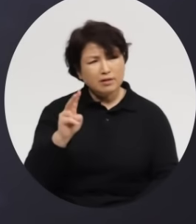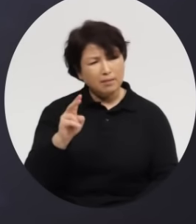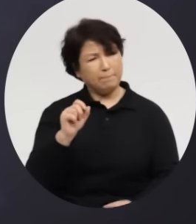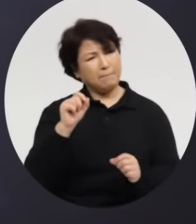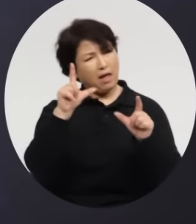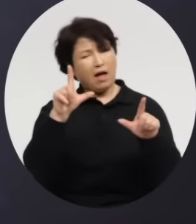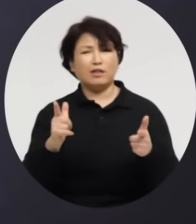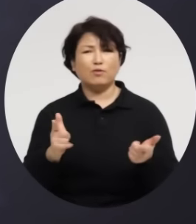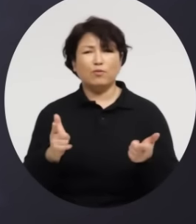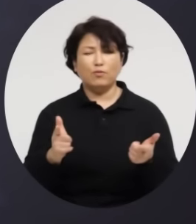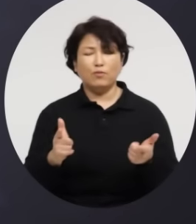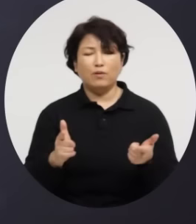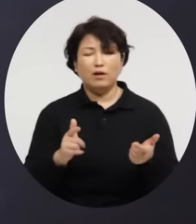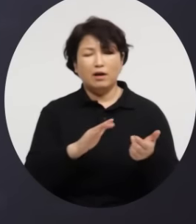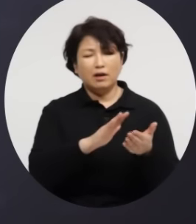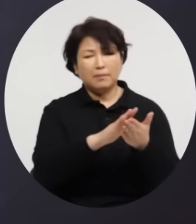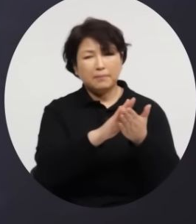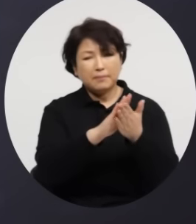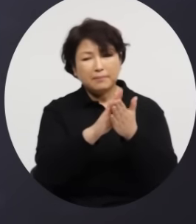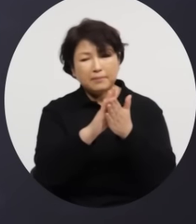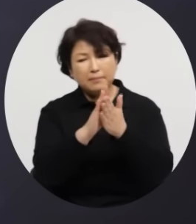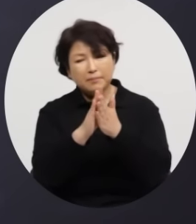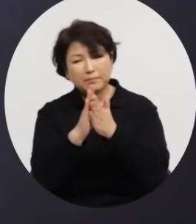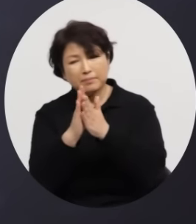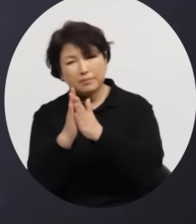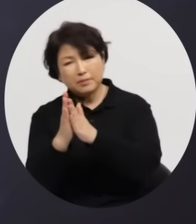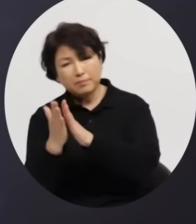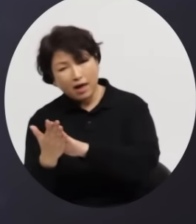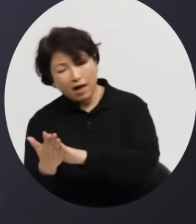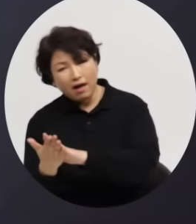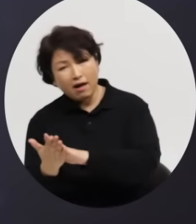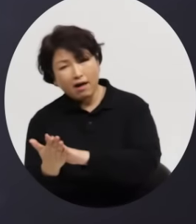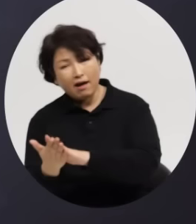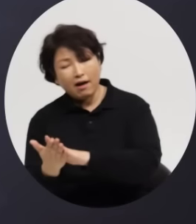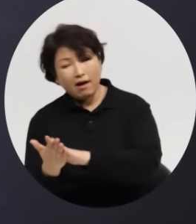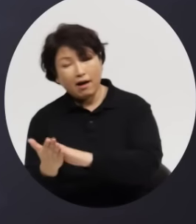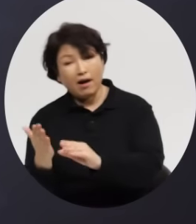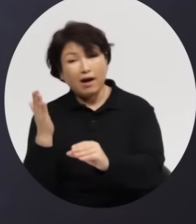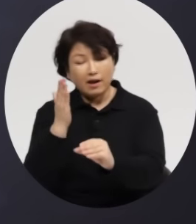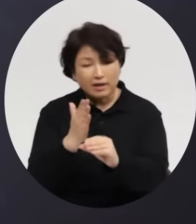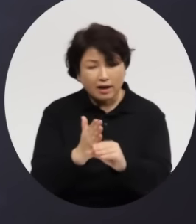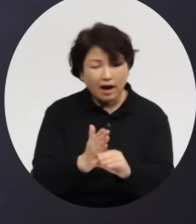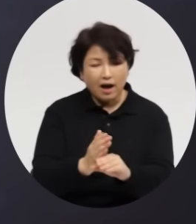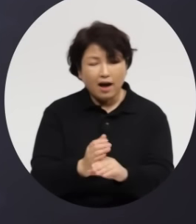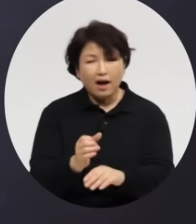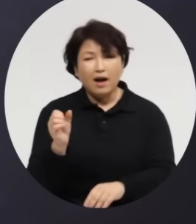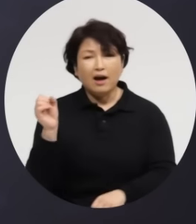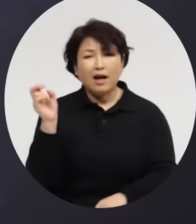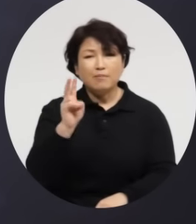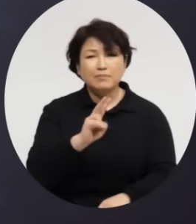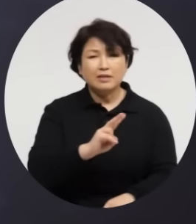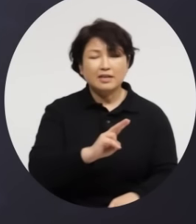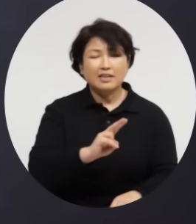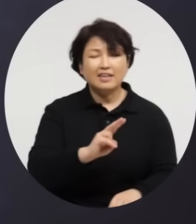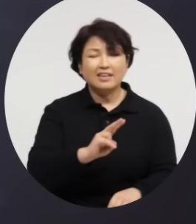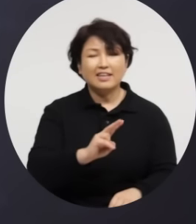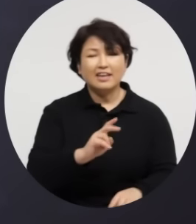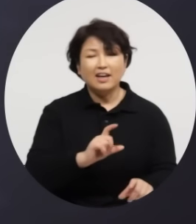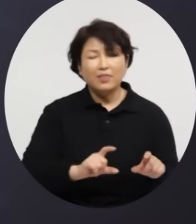점진적으로 좋아지는 그런 과정을 거치고 가다가 어느 순간에 폭발적으로